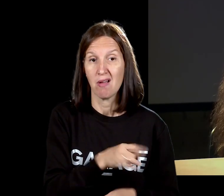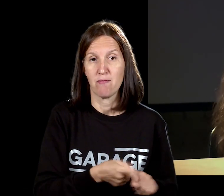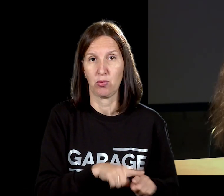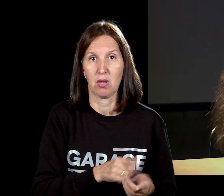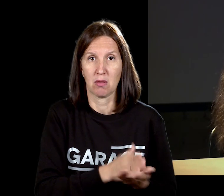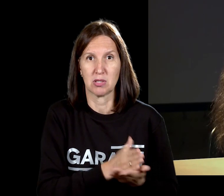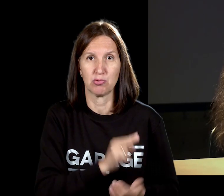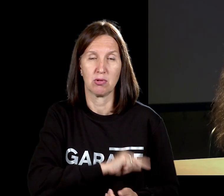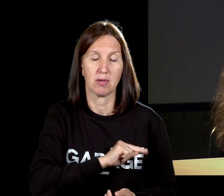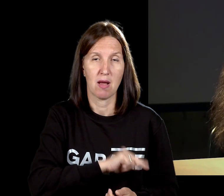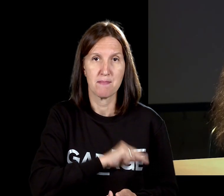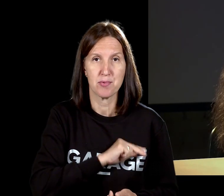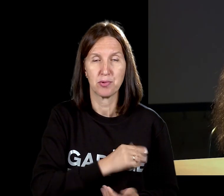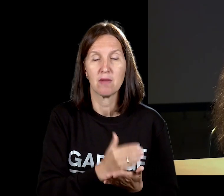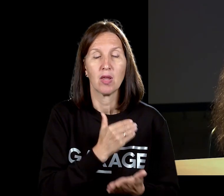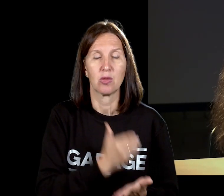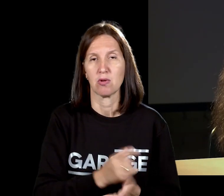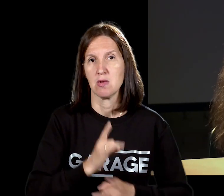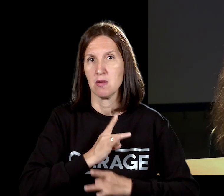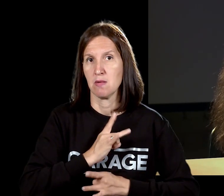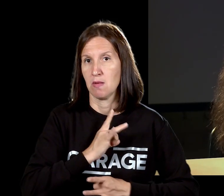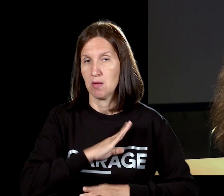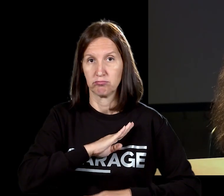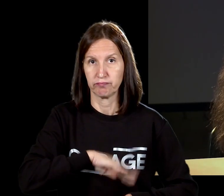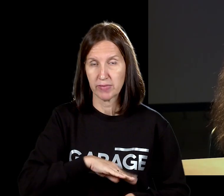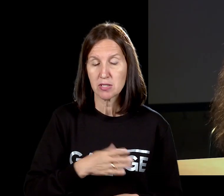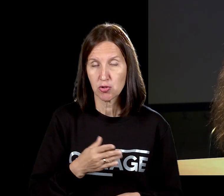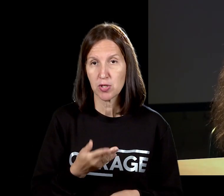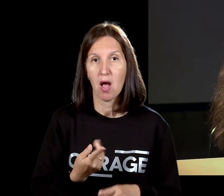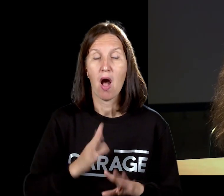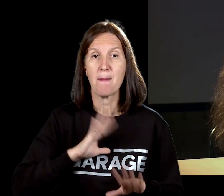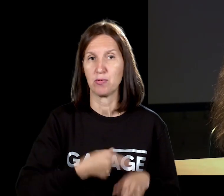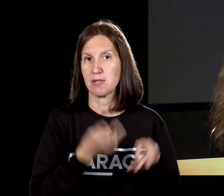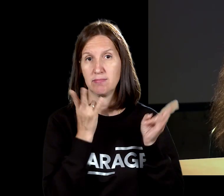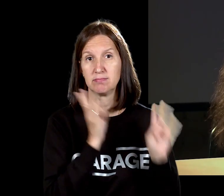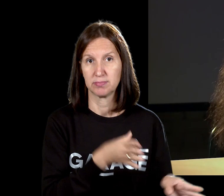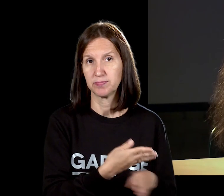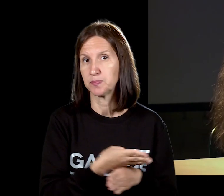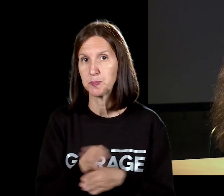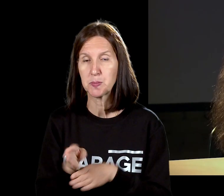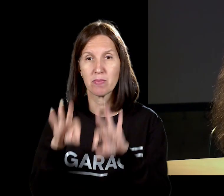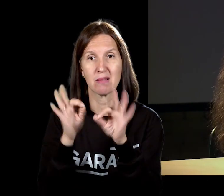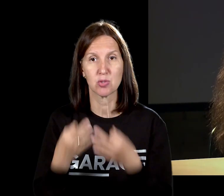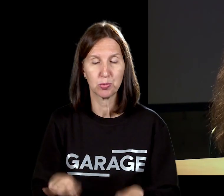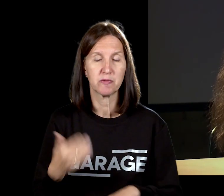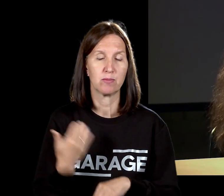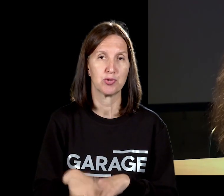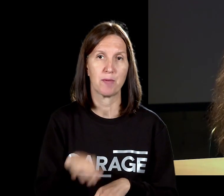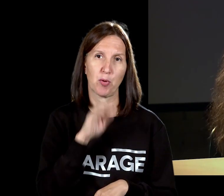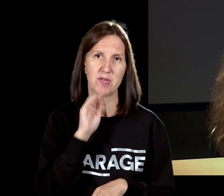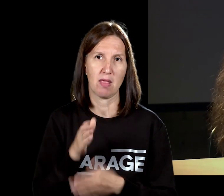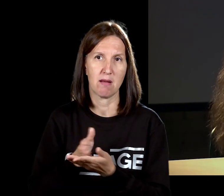до депрессии, до нервного истощения, после чего все-таки он решил заняться искусством, заняться профессионально, стал